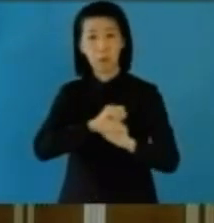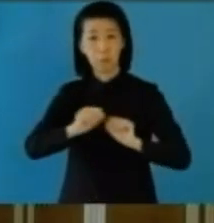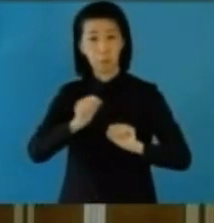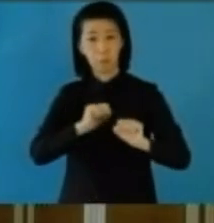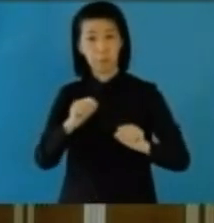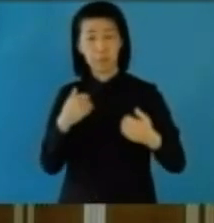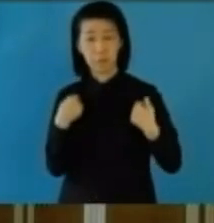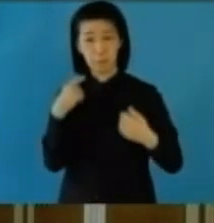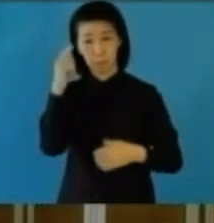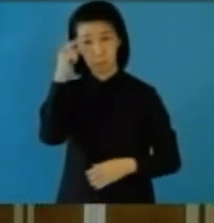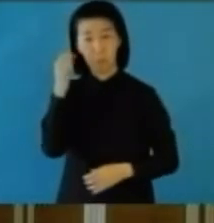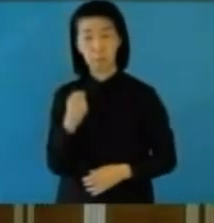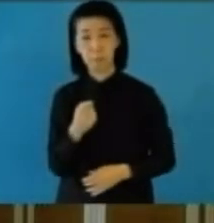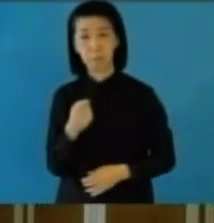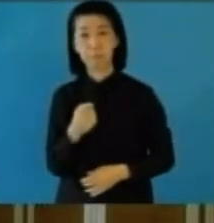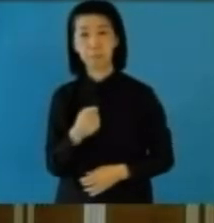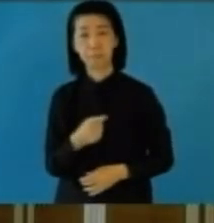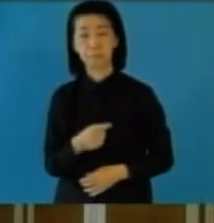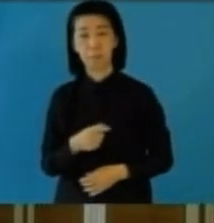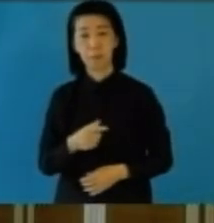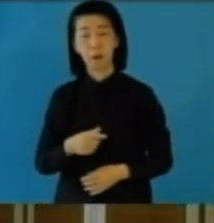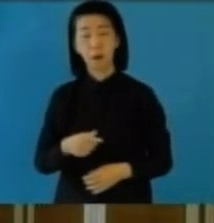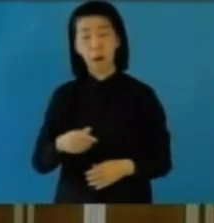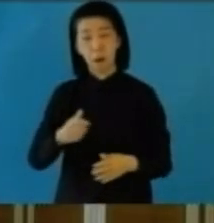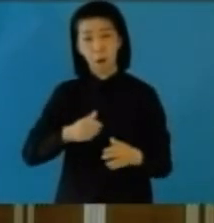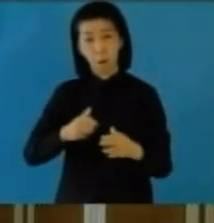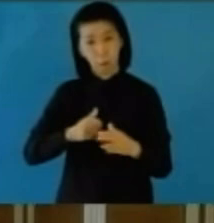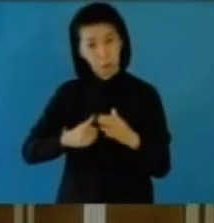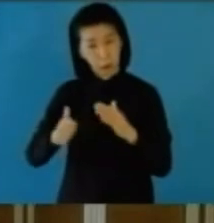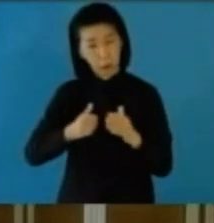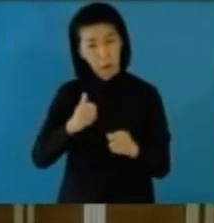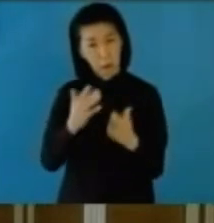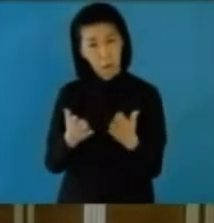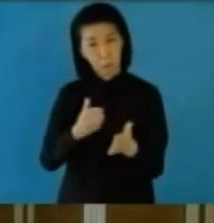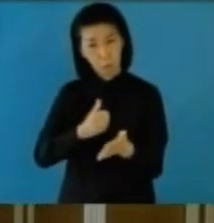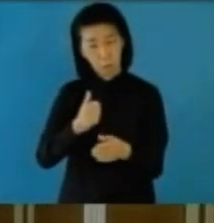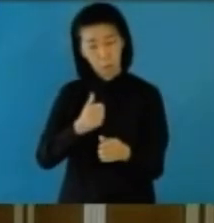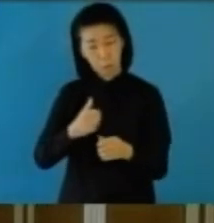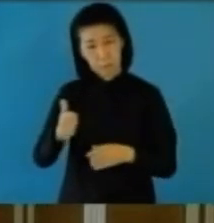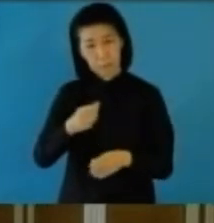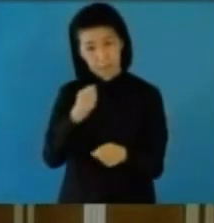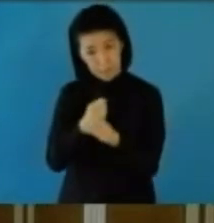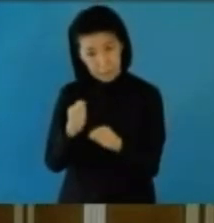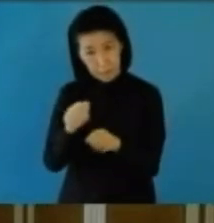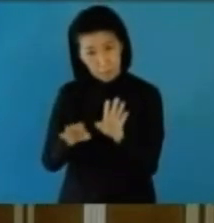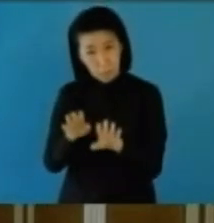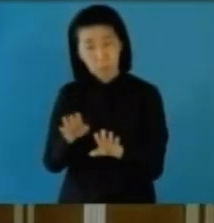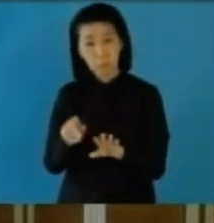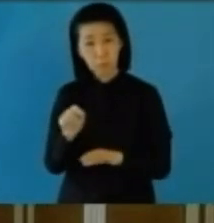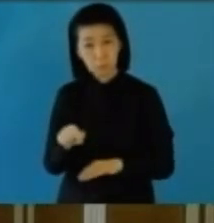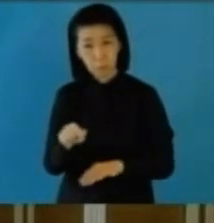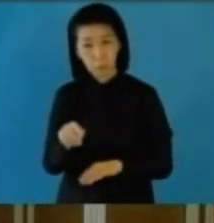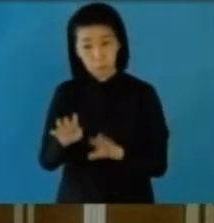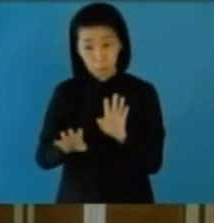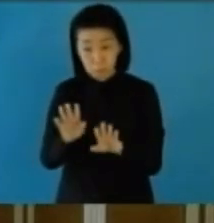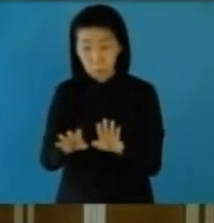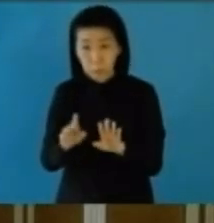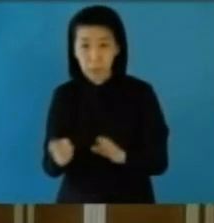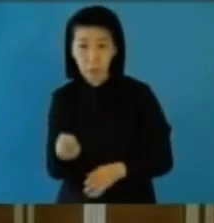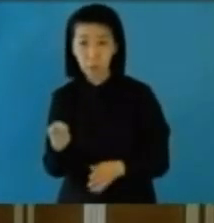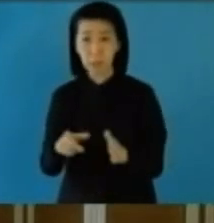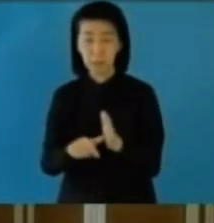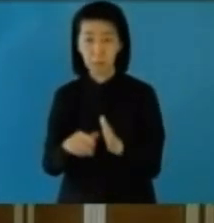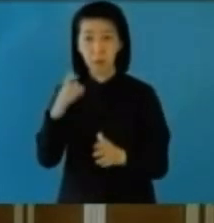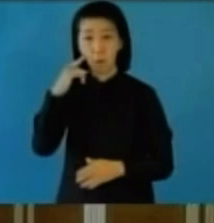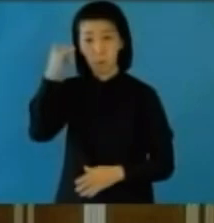えております。また不登校の兆しが見られたり、不登校の状態にある児童生徒に対しては保護者と